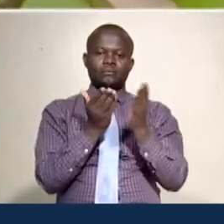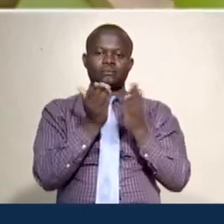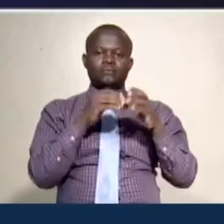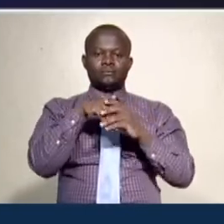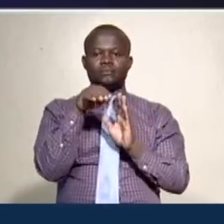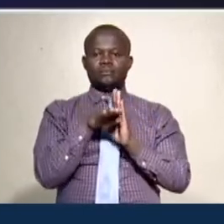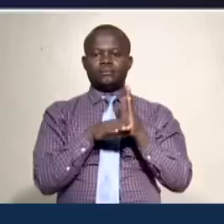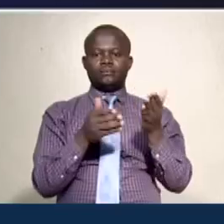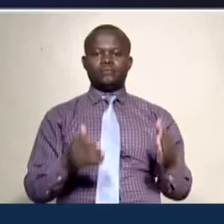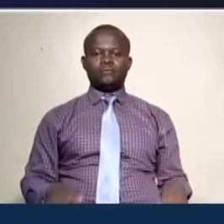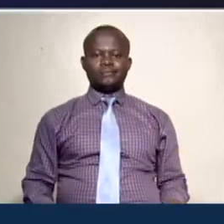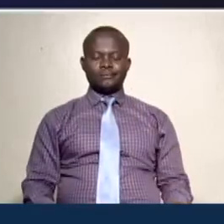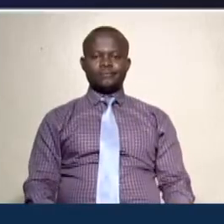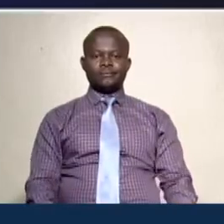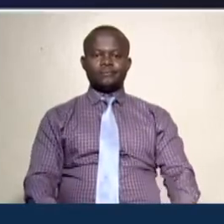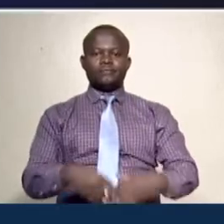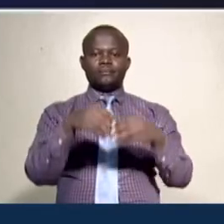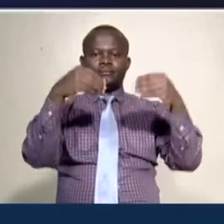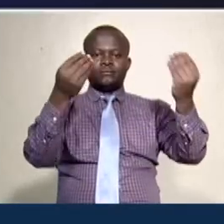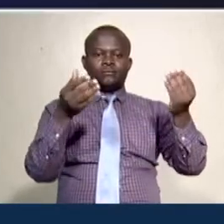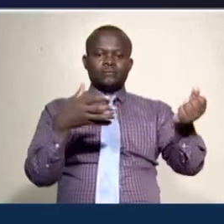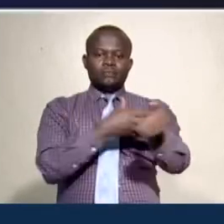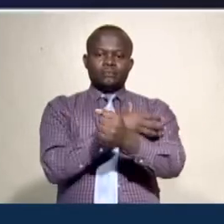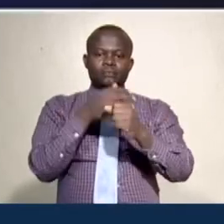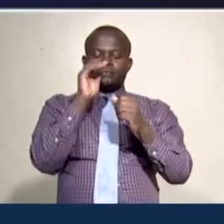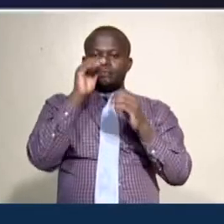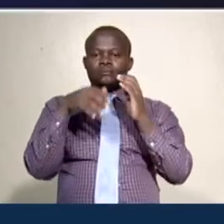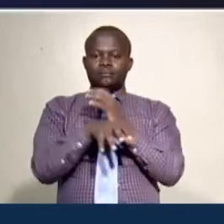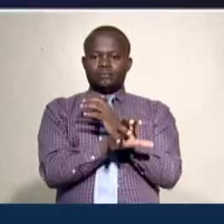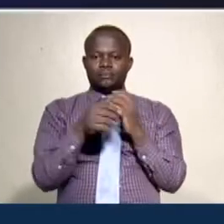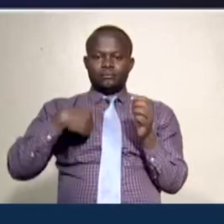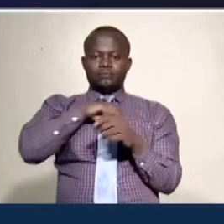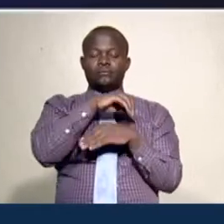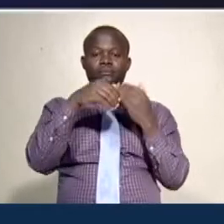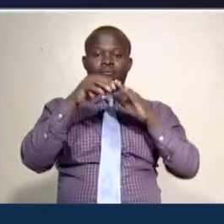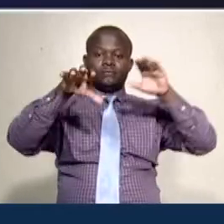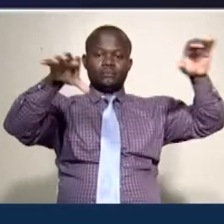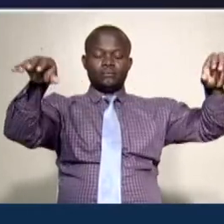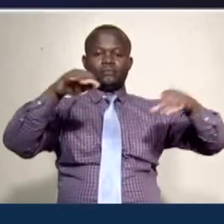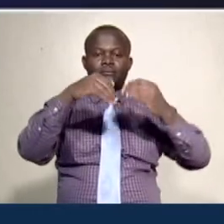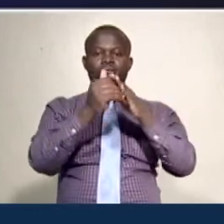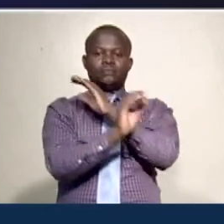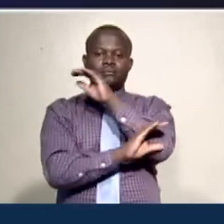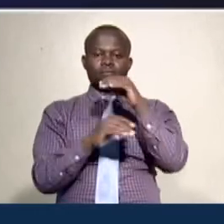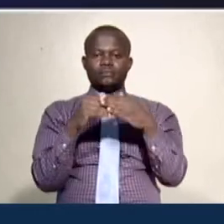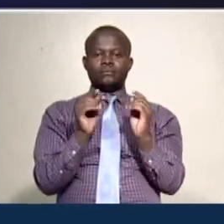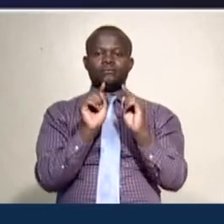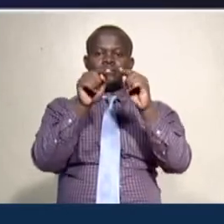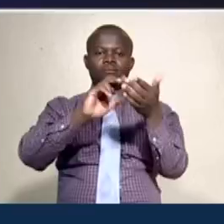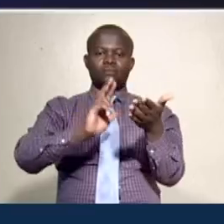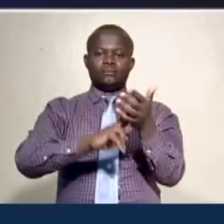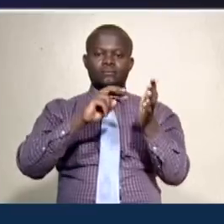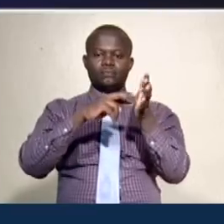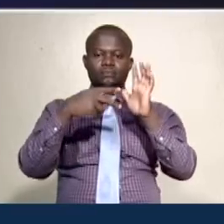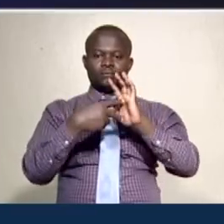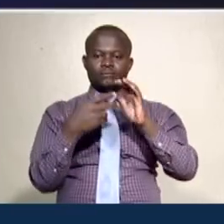iyi gahunda twahaye ubushobozi amashami yacu dufite amashami hirya na hino mu gihugu kujya yemeza